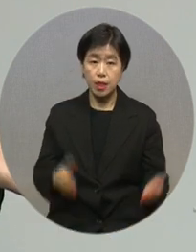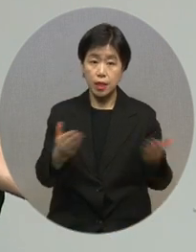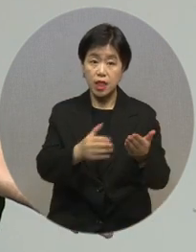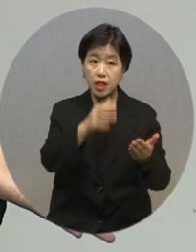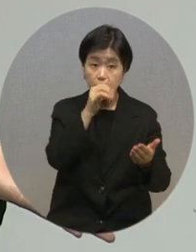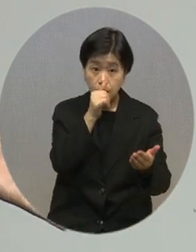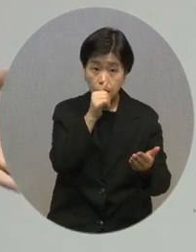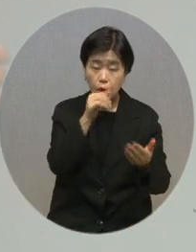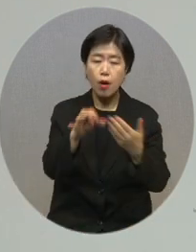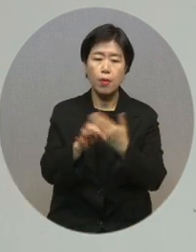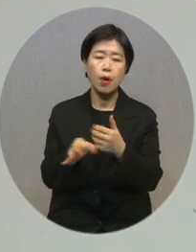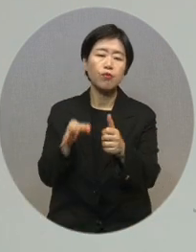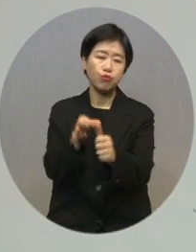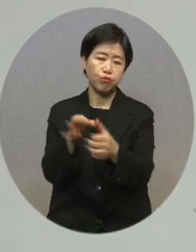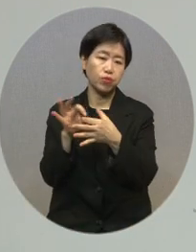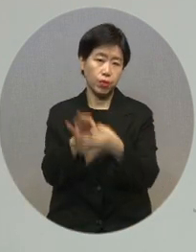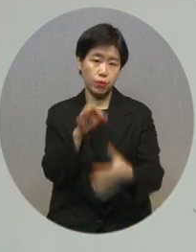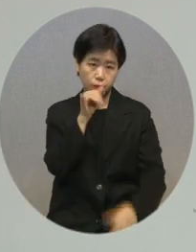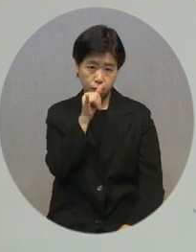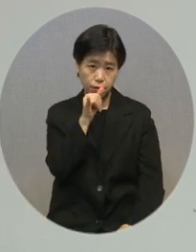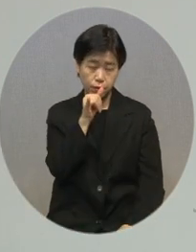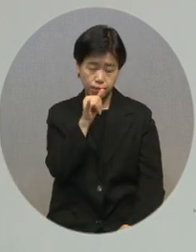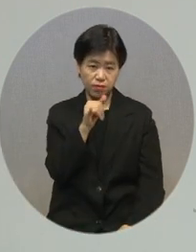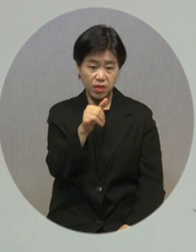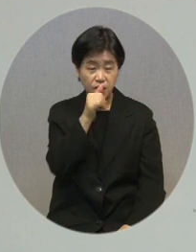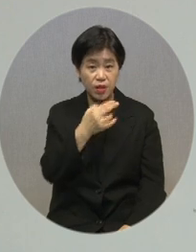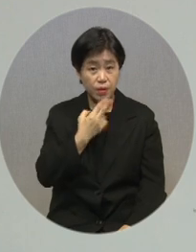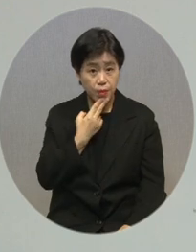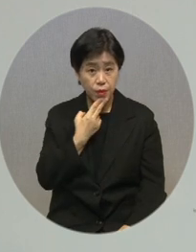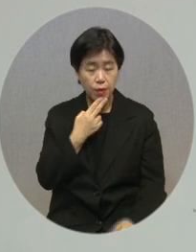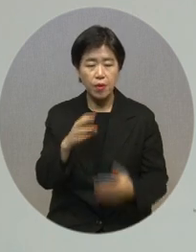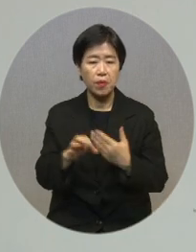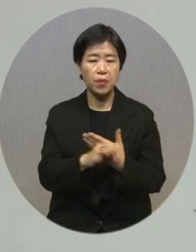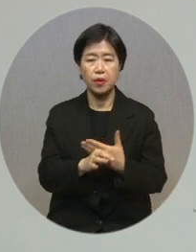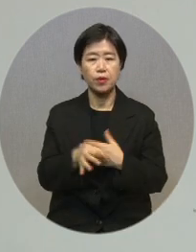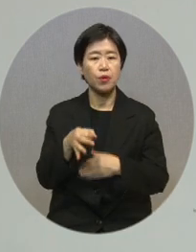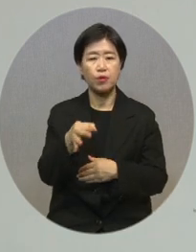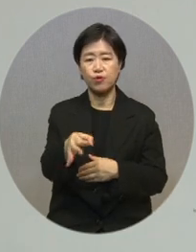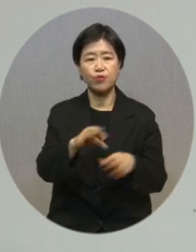지급하지 않는 게 원칙입니다. 네. 그렇게 좀그 어떻게 보면 압박을 해서